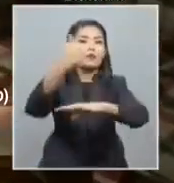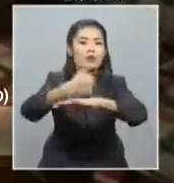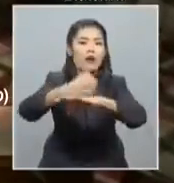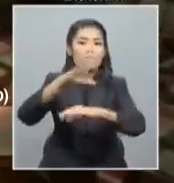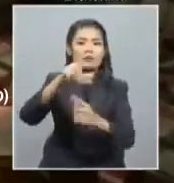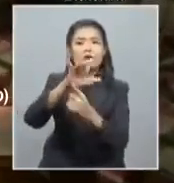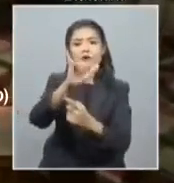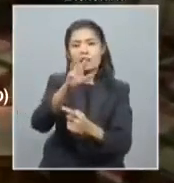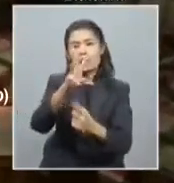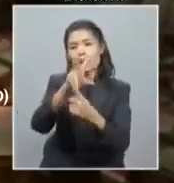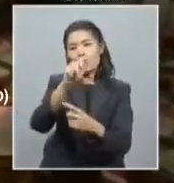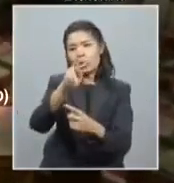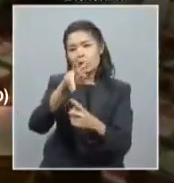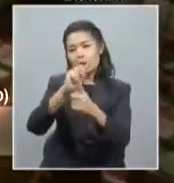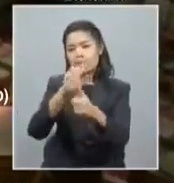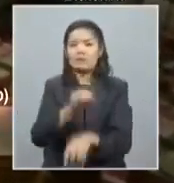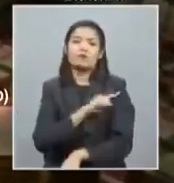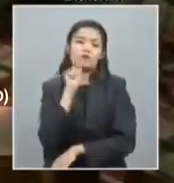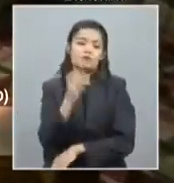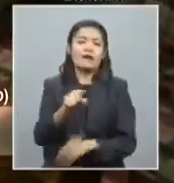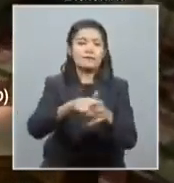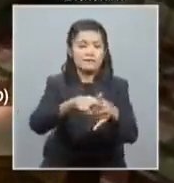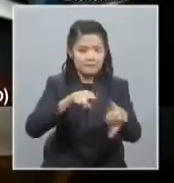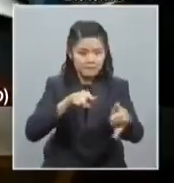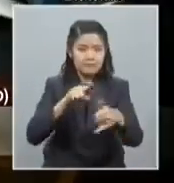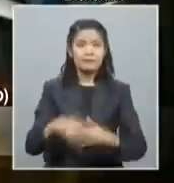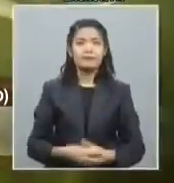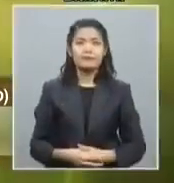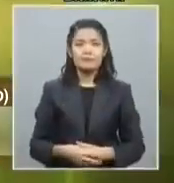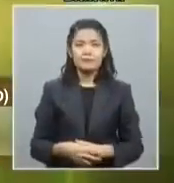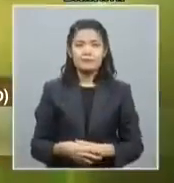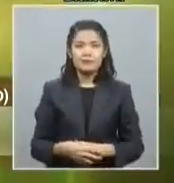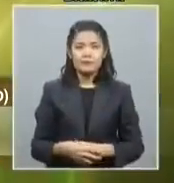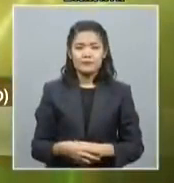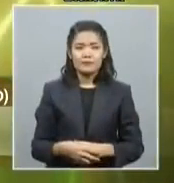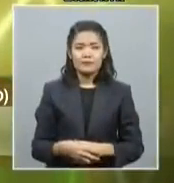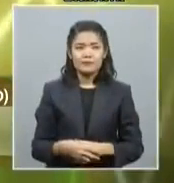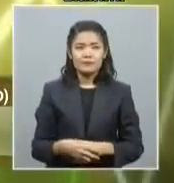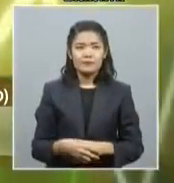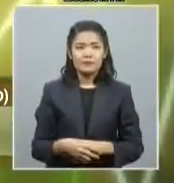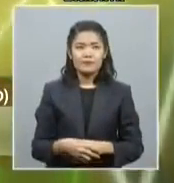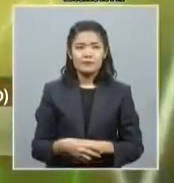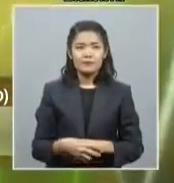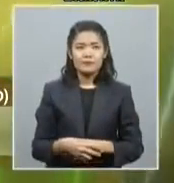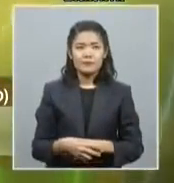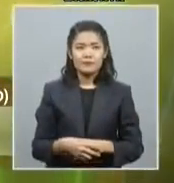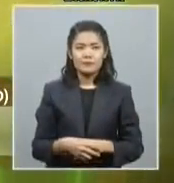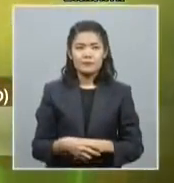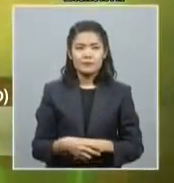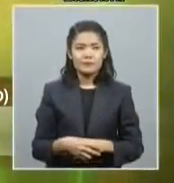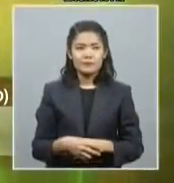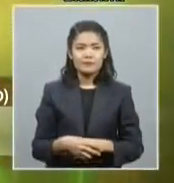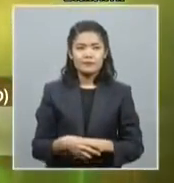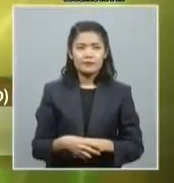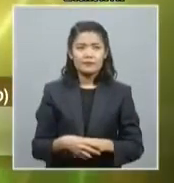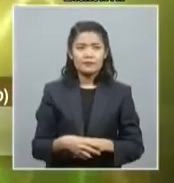น์เป็นคนสั่งการฆ่าฟังคลิปเสียงครับ เอ็นพูดบุกในอุทยานเอาเอ็นมาหั